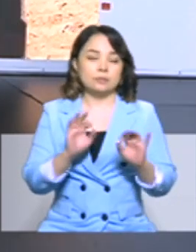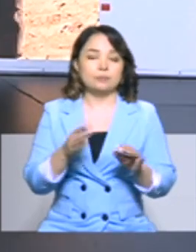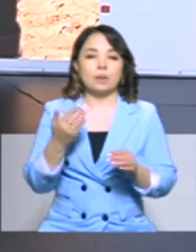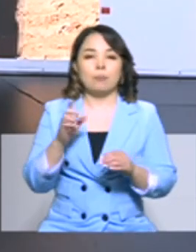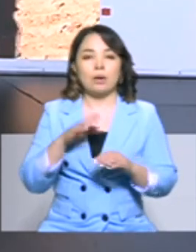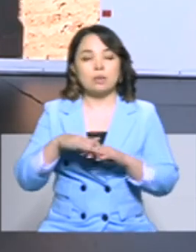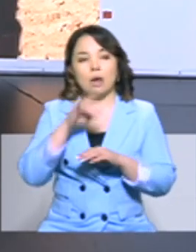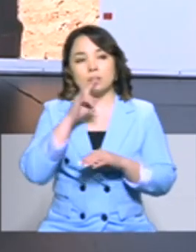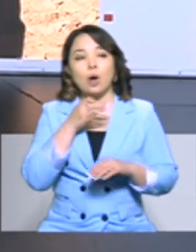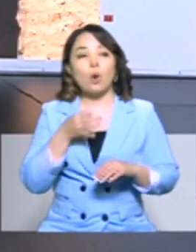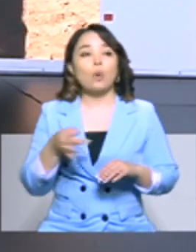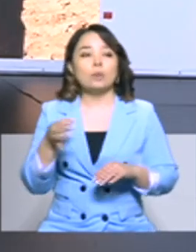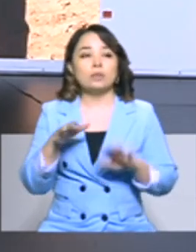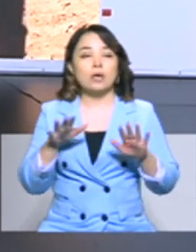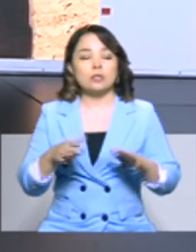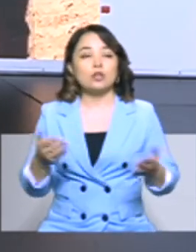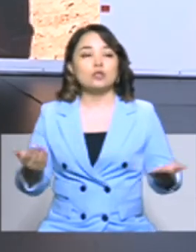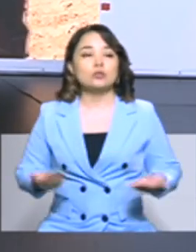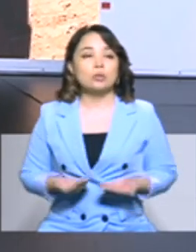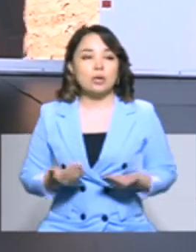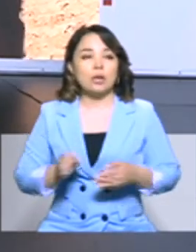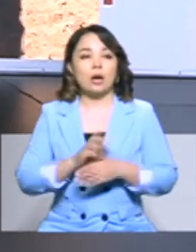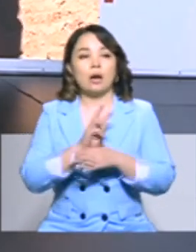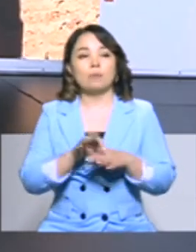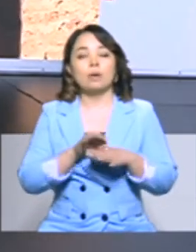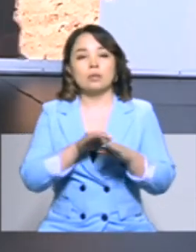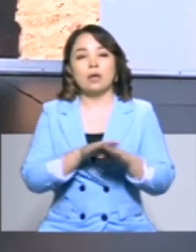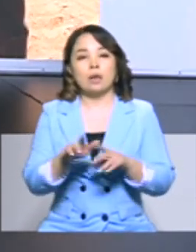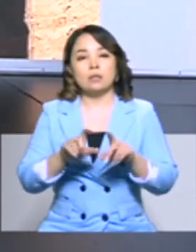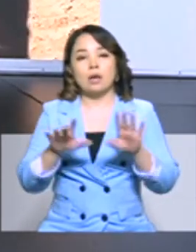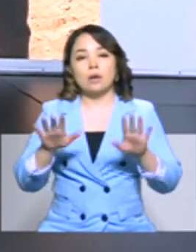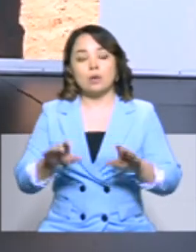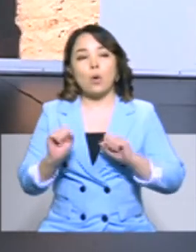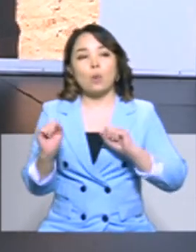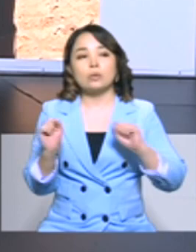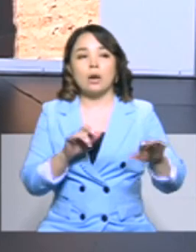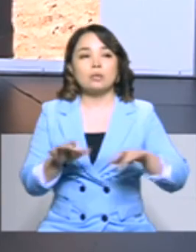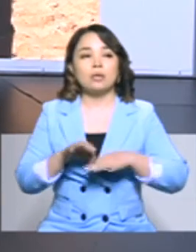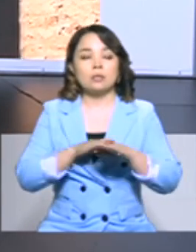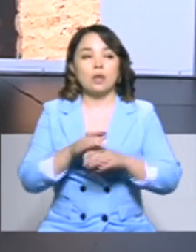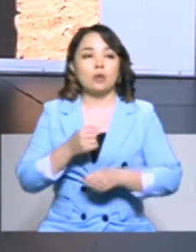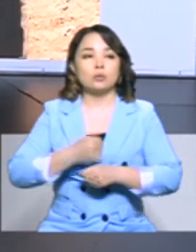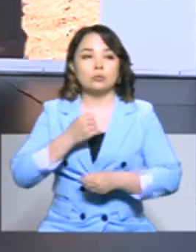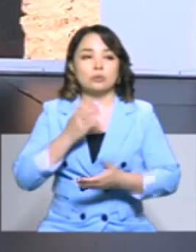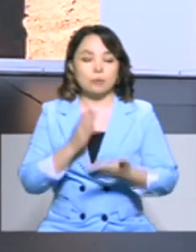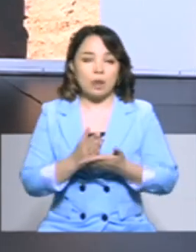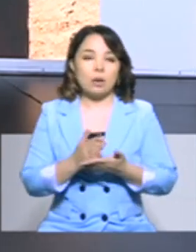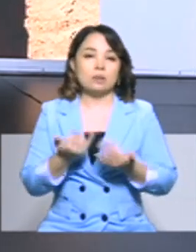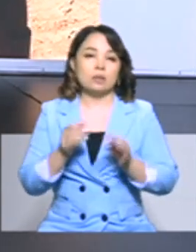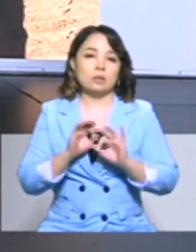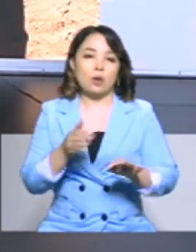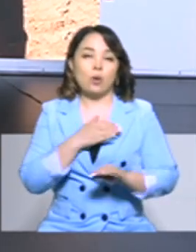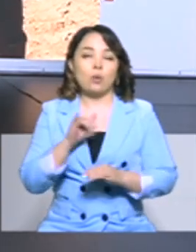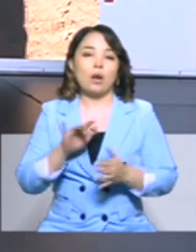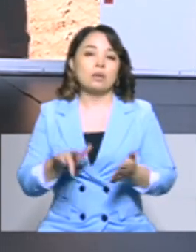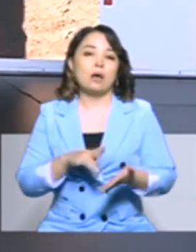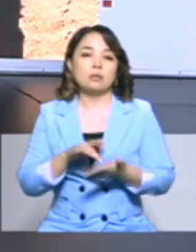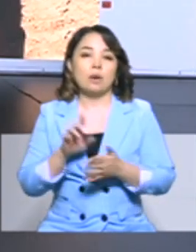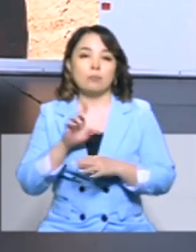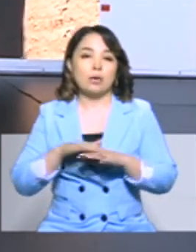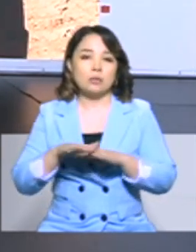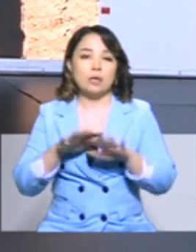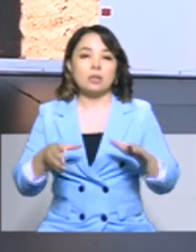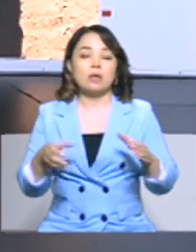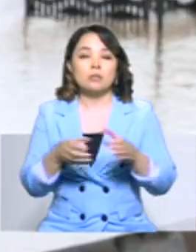Айтөтек Батыс Қазақстан облысында тіршілікті қамтамасыз ететін нысандарды қорғау шаралары күшейтілді. Атап айтар болсақ, Оралда батыс су